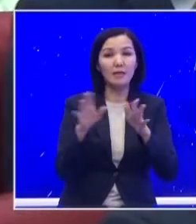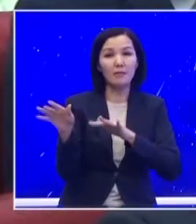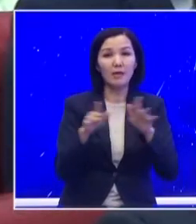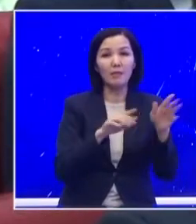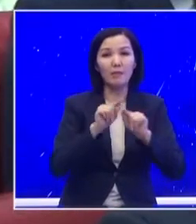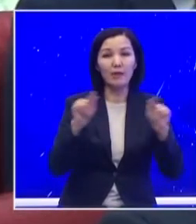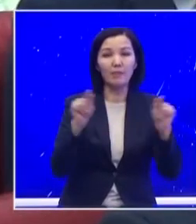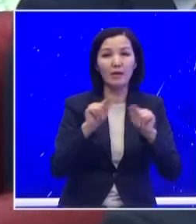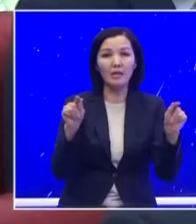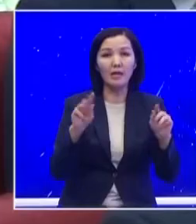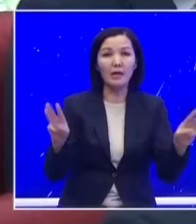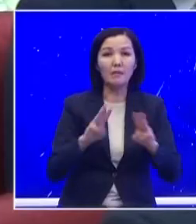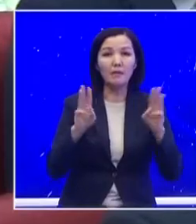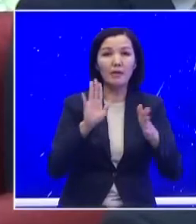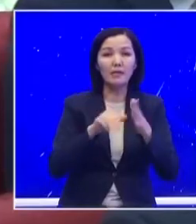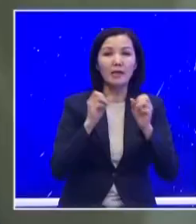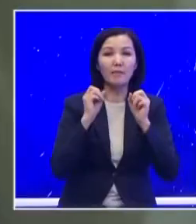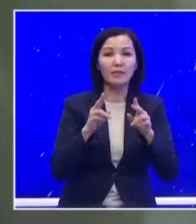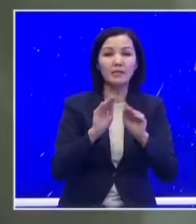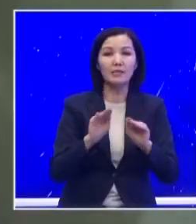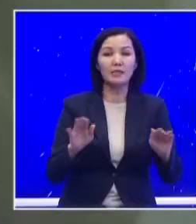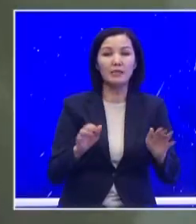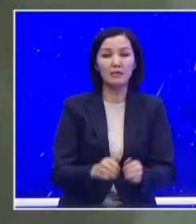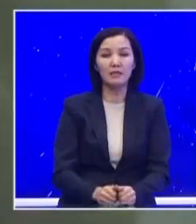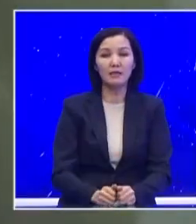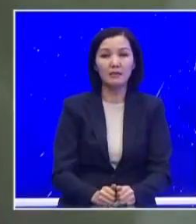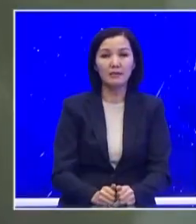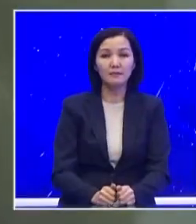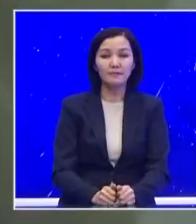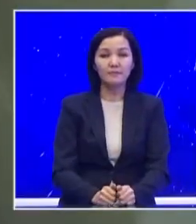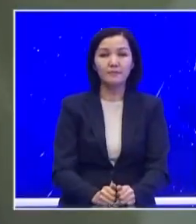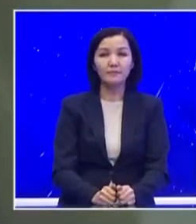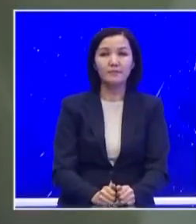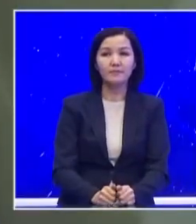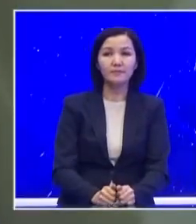– пропаганда мер пожарной безопасности среди детей.